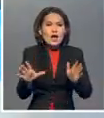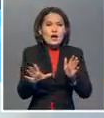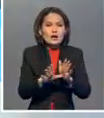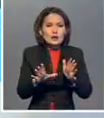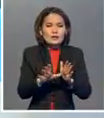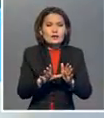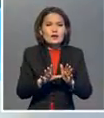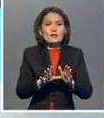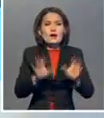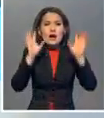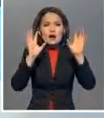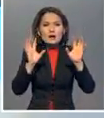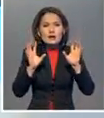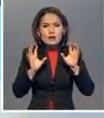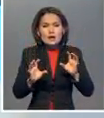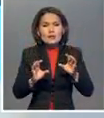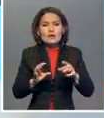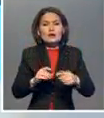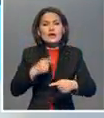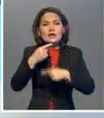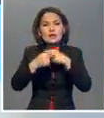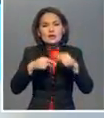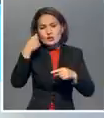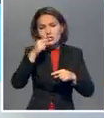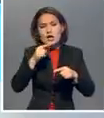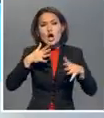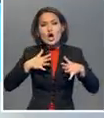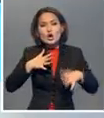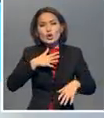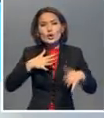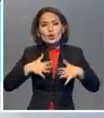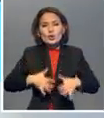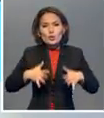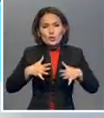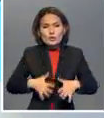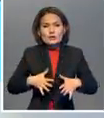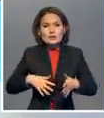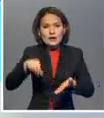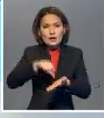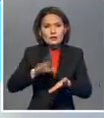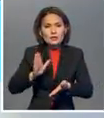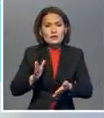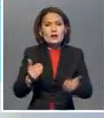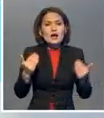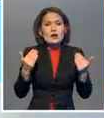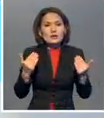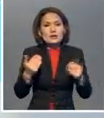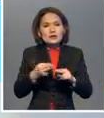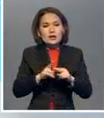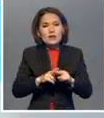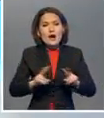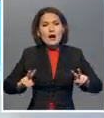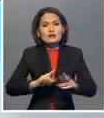Энергетикалық хартия конференциясына келесі жылы Грузия төрағалық етеді. Бұл туралы бүгін энергетика вице-министрі Ұзақбай Қарабалин айтты. Естеріңізде болса,